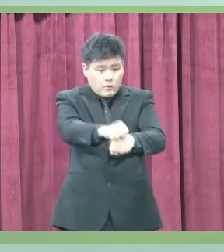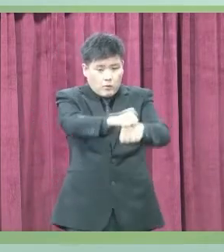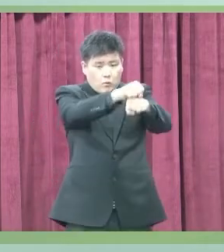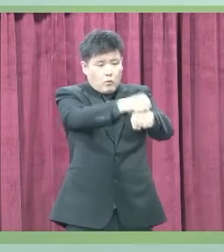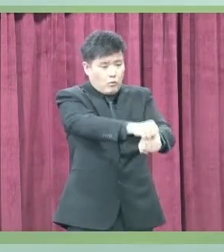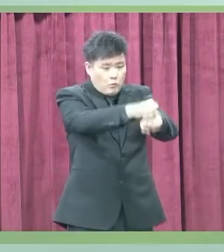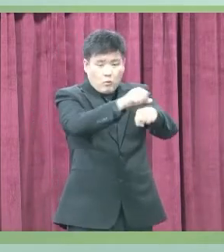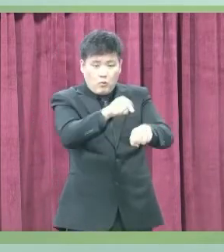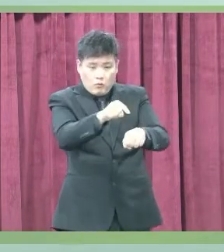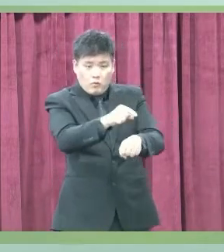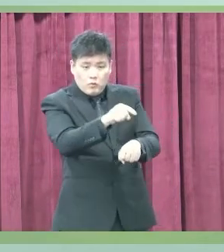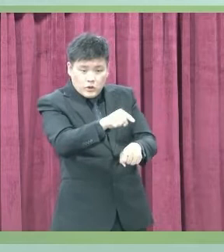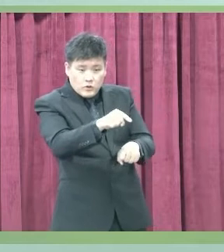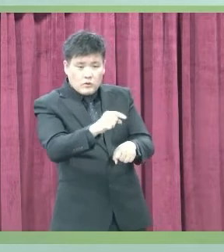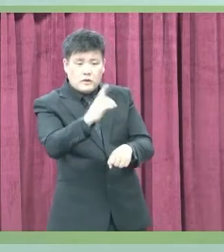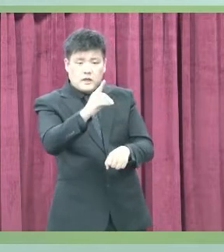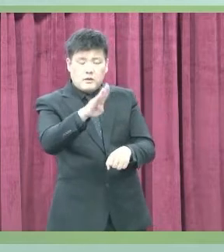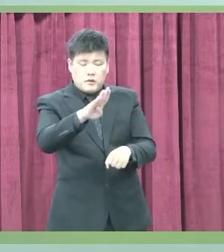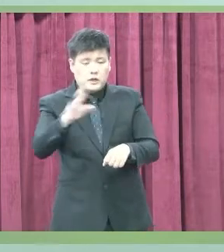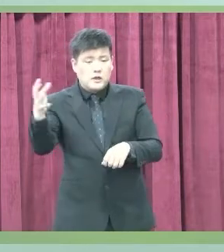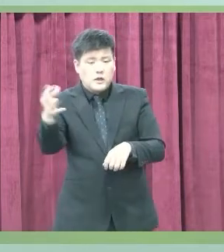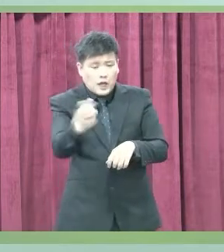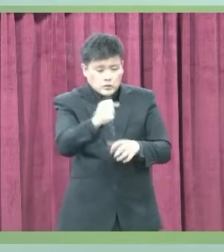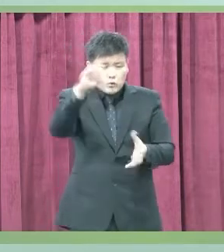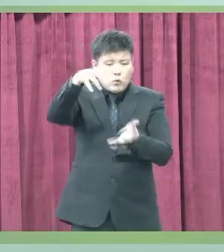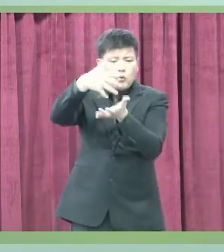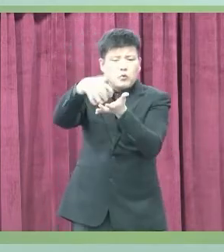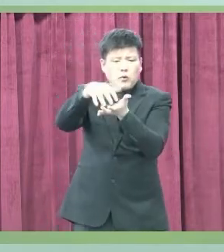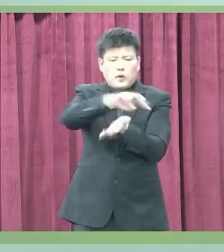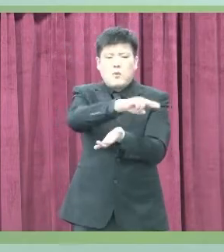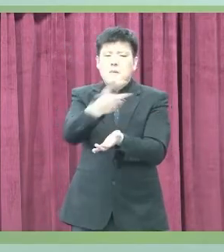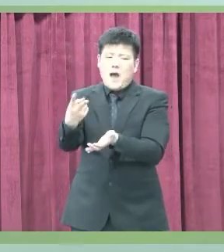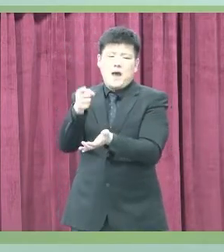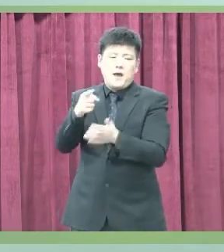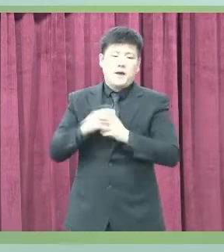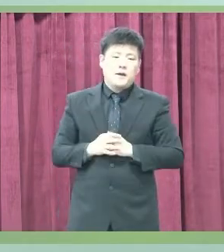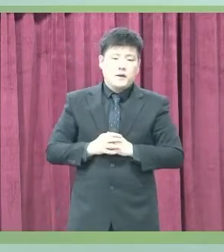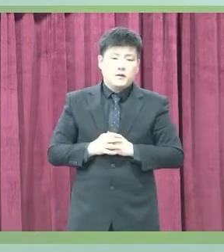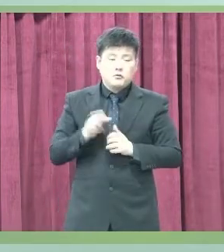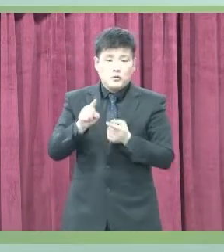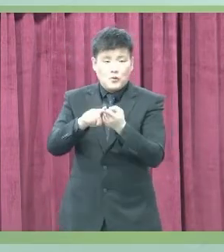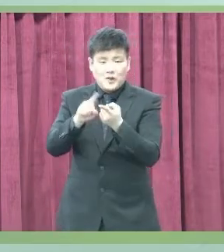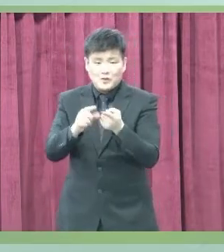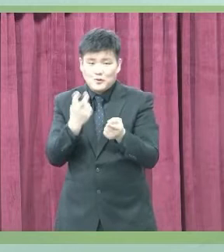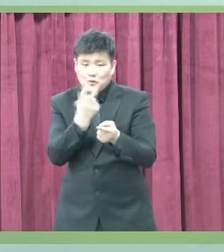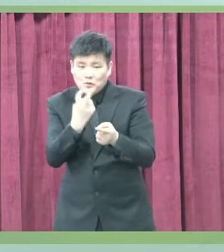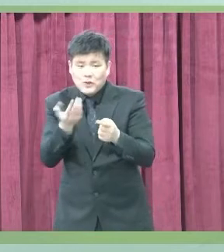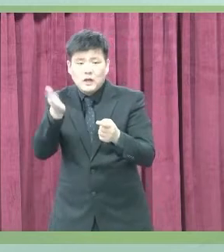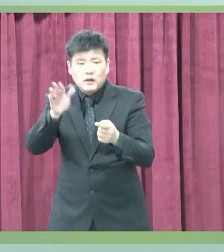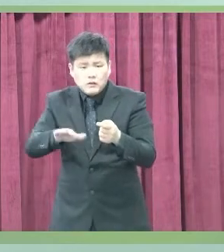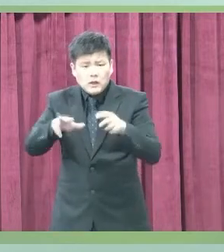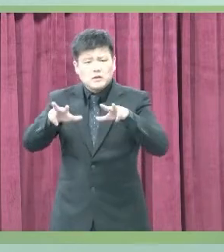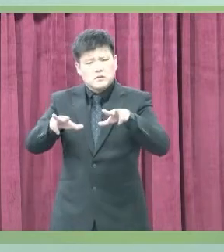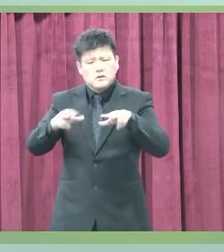여러 가지 정보가 쌓이고 통계화돼야 됩니다. 그런 것들을 모니터링하고 평가를 해야 되는데 지금까지 안 되고